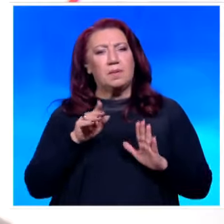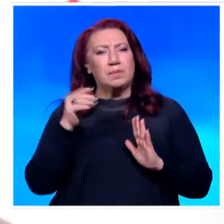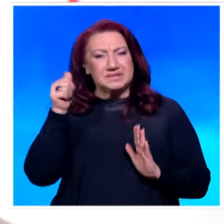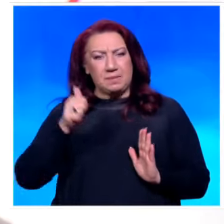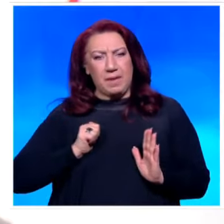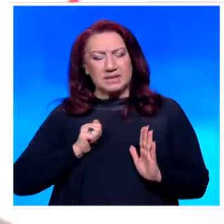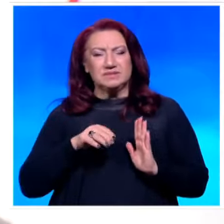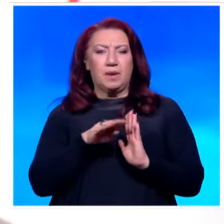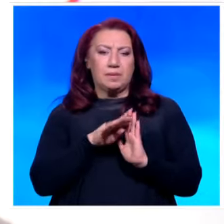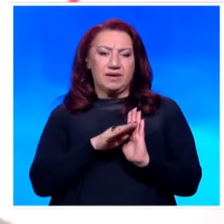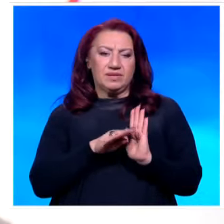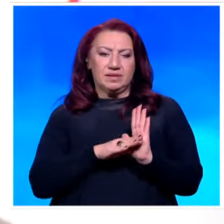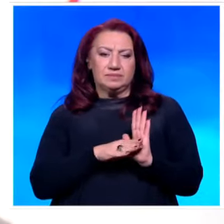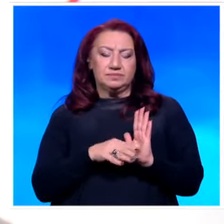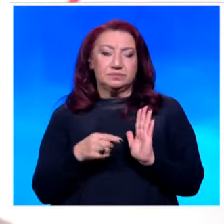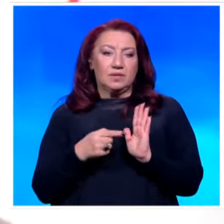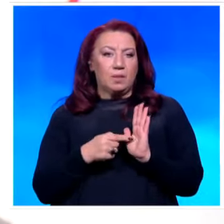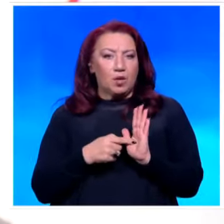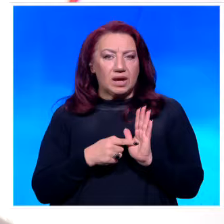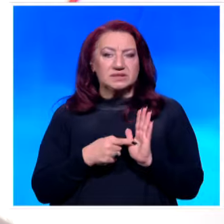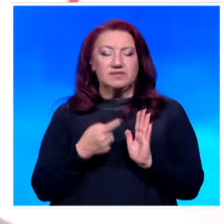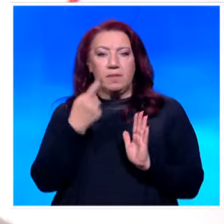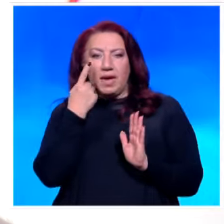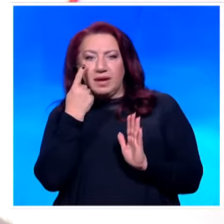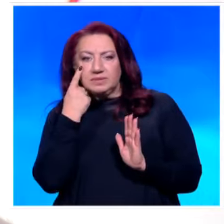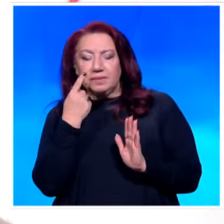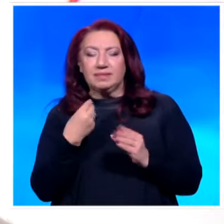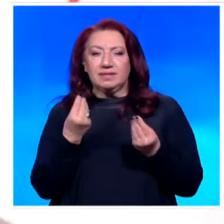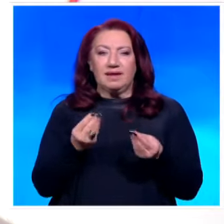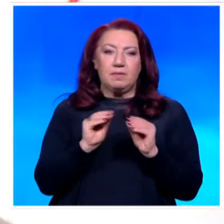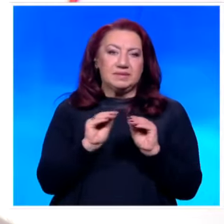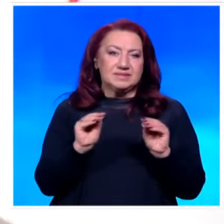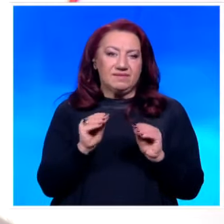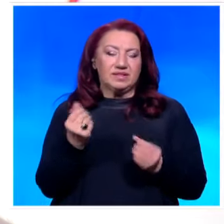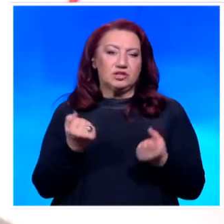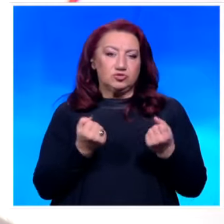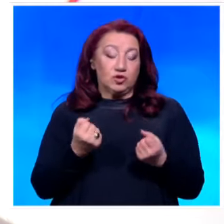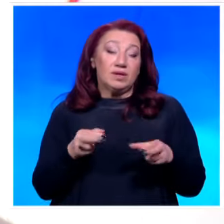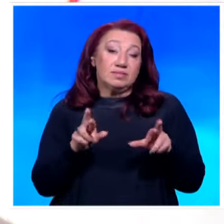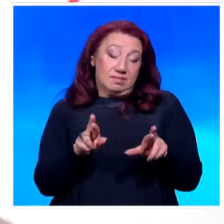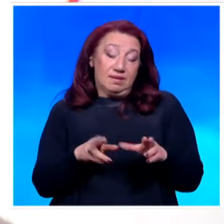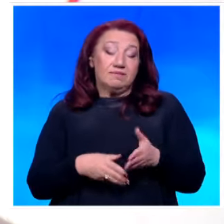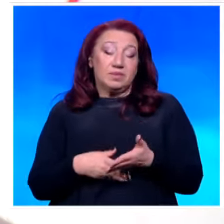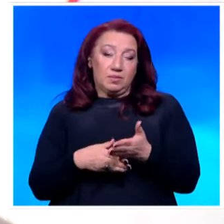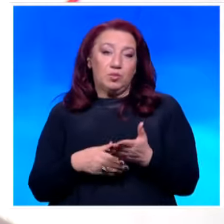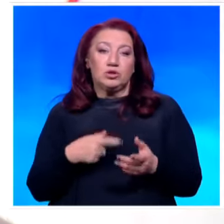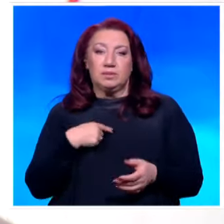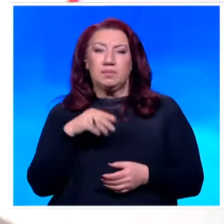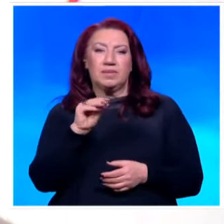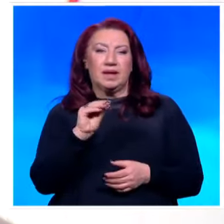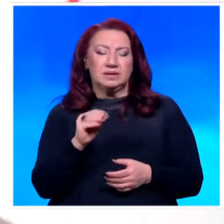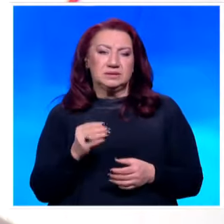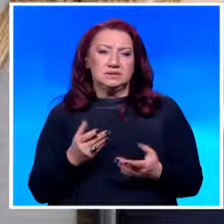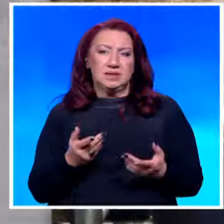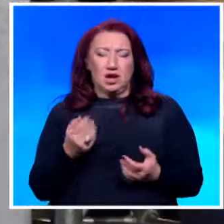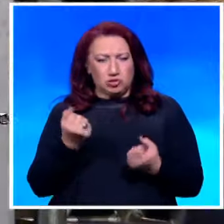все повече експерименти и да даваме все повече съвети на шофьорите, с което се надявам да им помагаме всъщност и да им казваме своеобразно, че просто няма